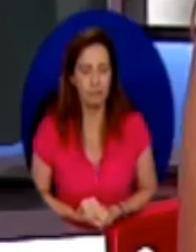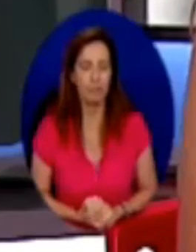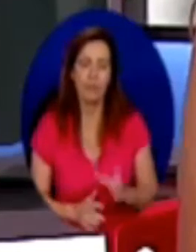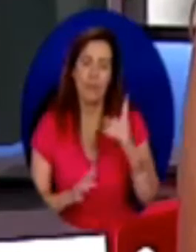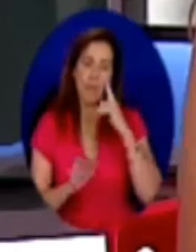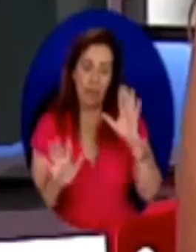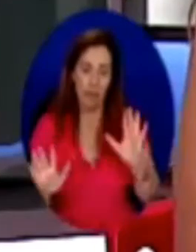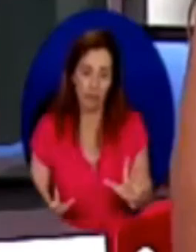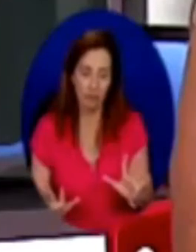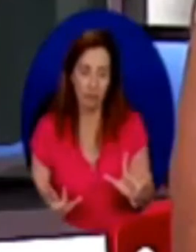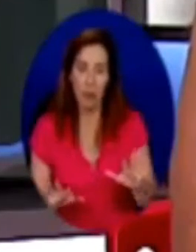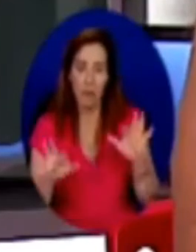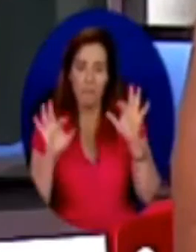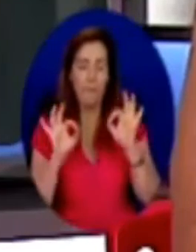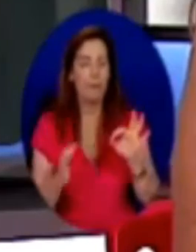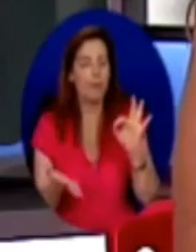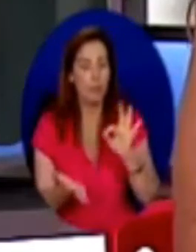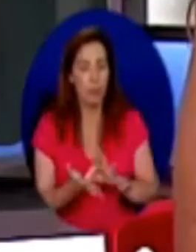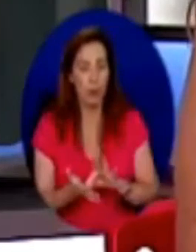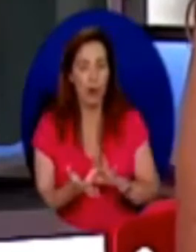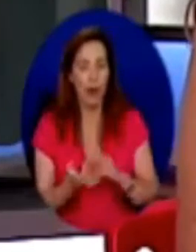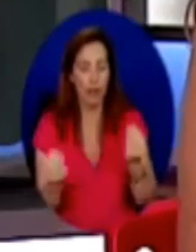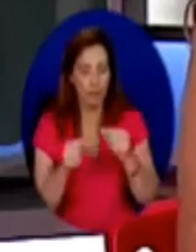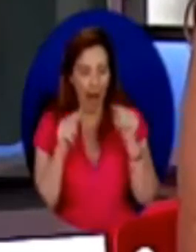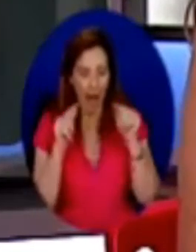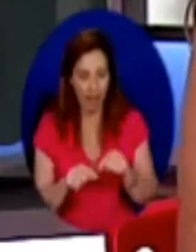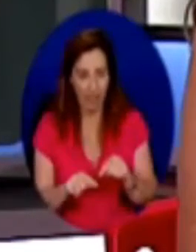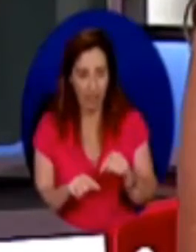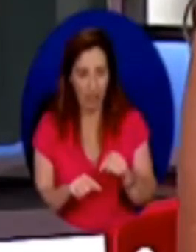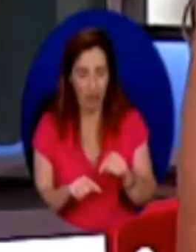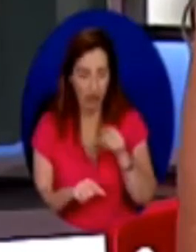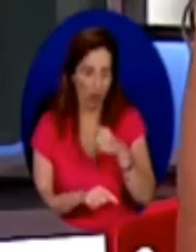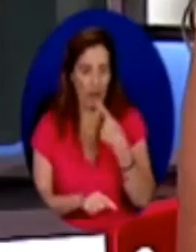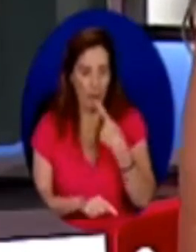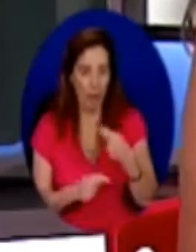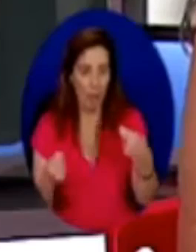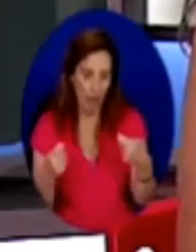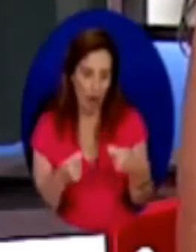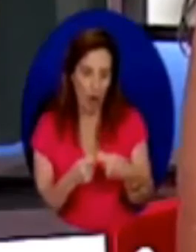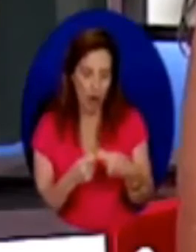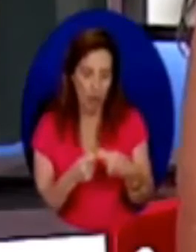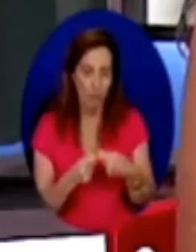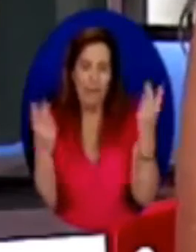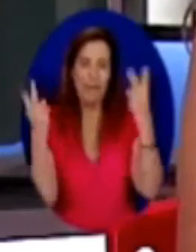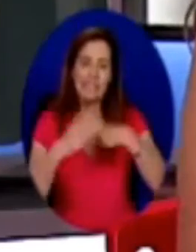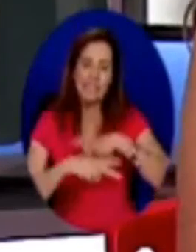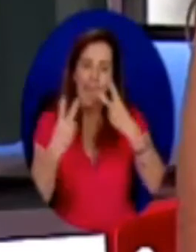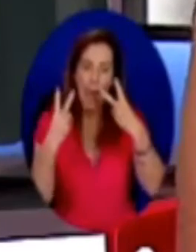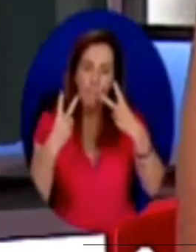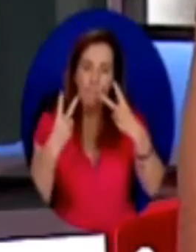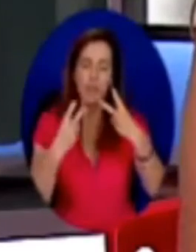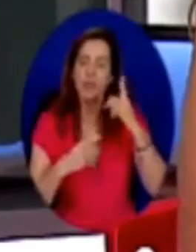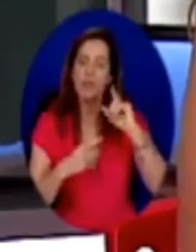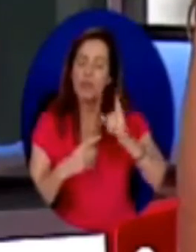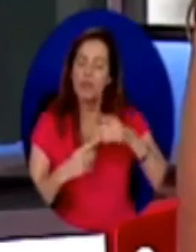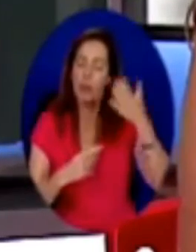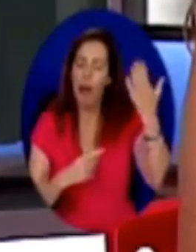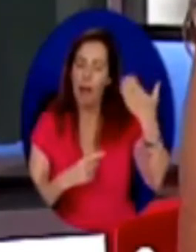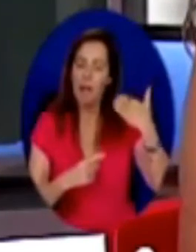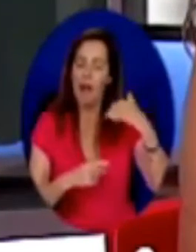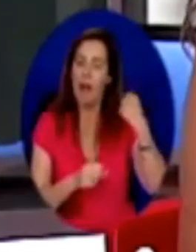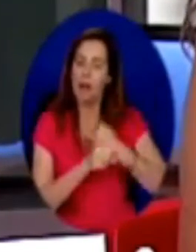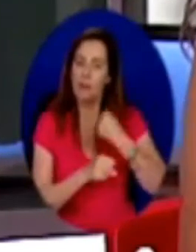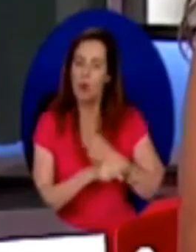תראה כי באמת בדיוק הנקודה הזאת שאתה העלית בעניין של הסכם שאמור היה